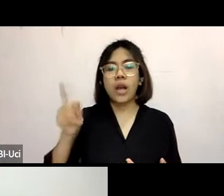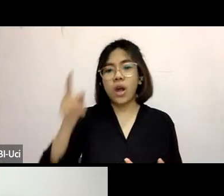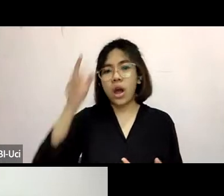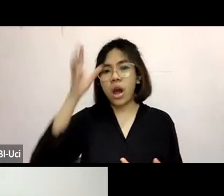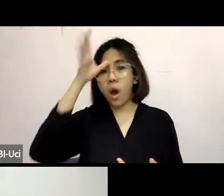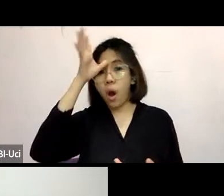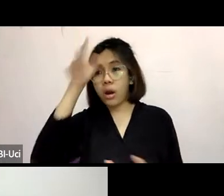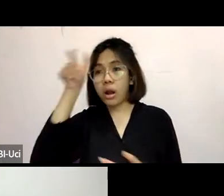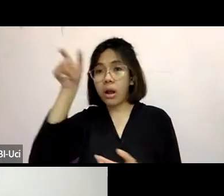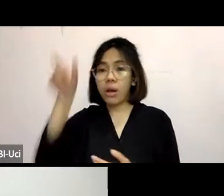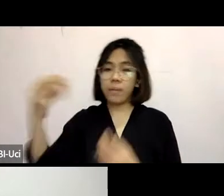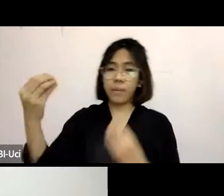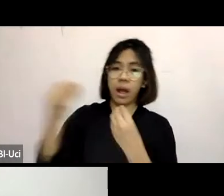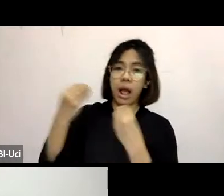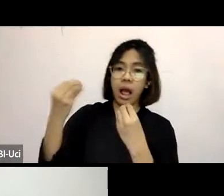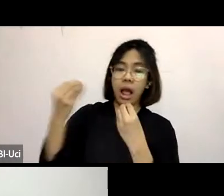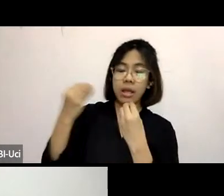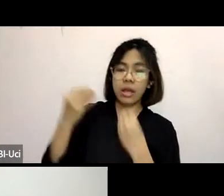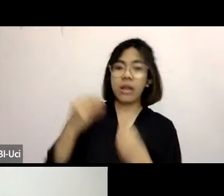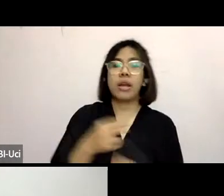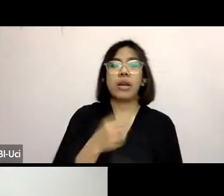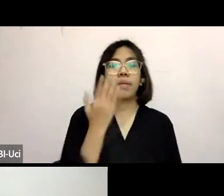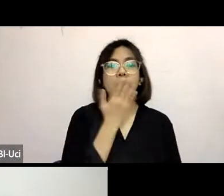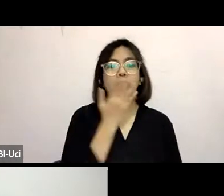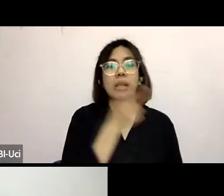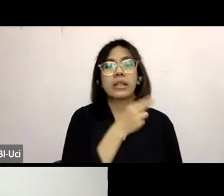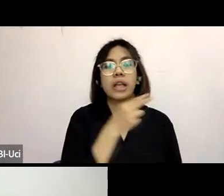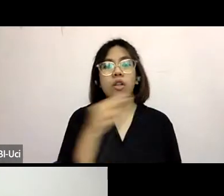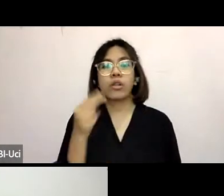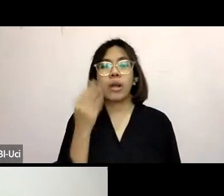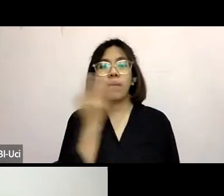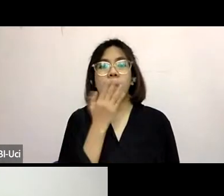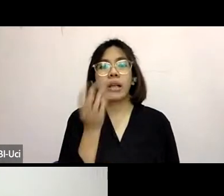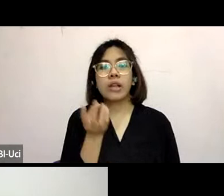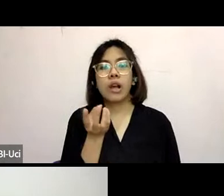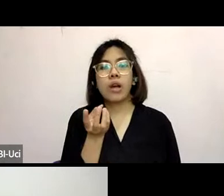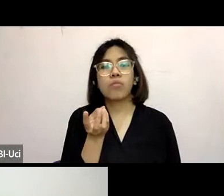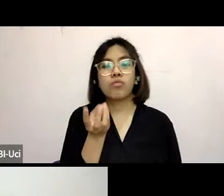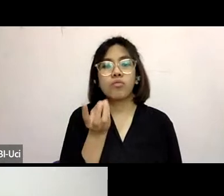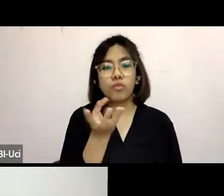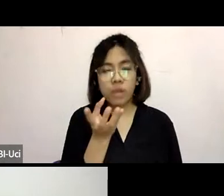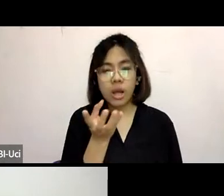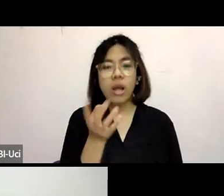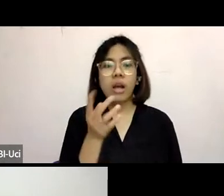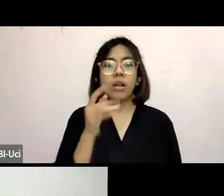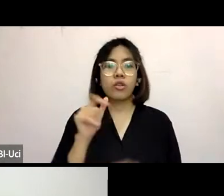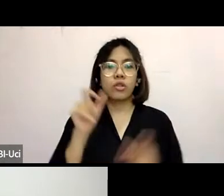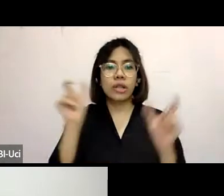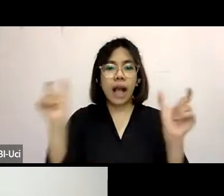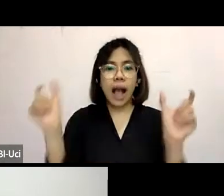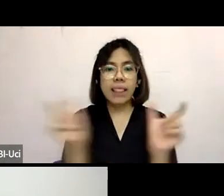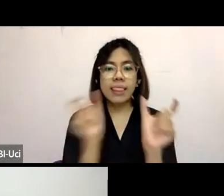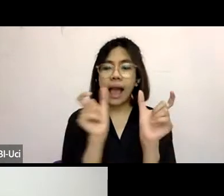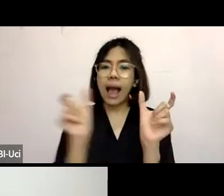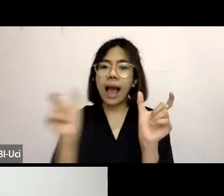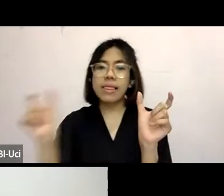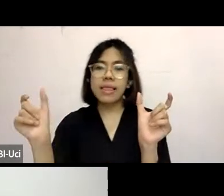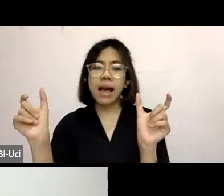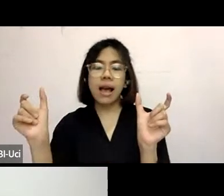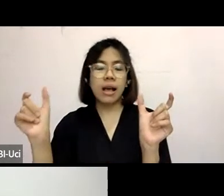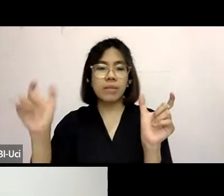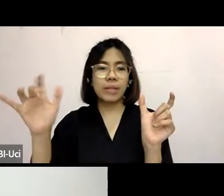saya yaitu cara Indonesia Bahasa Indonesia adalah bahasa yang muda dan dia belum punya padanan yang fix untuk beberapa bahasa